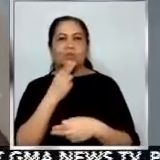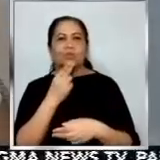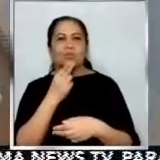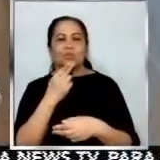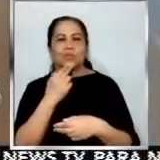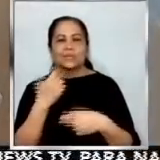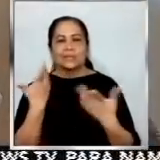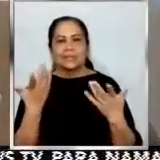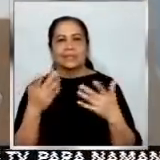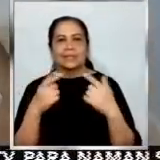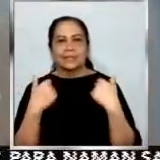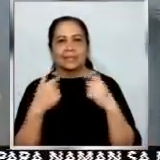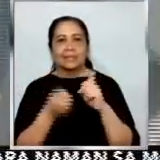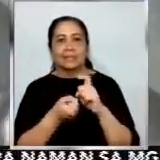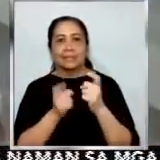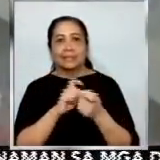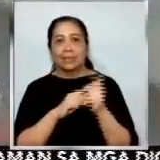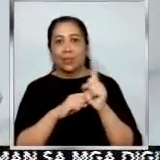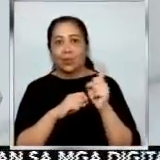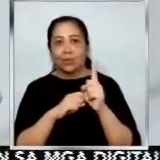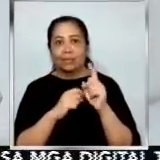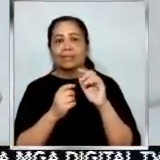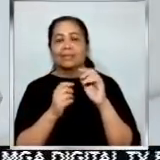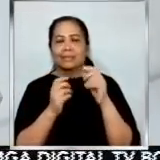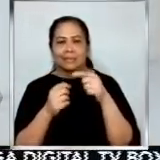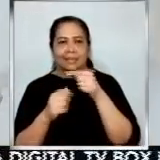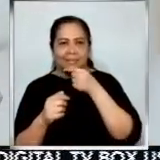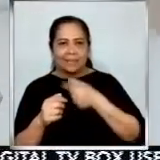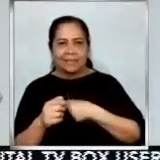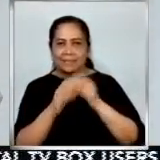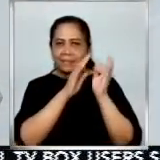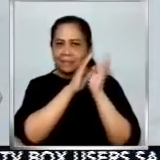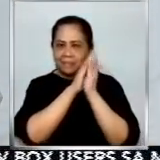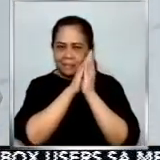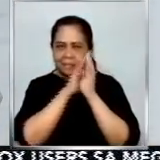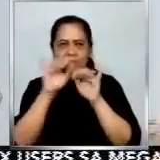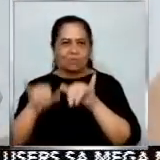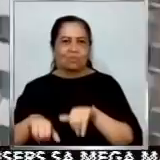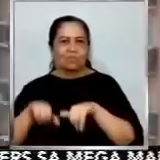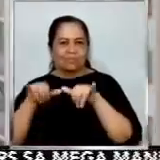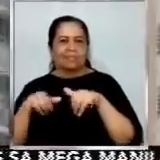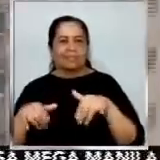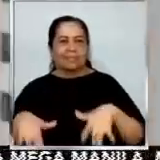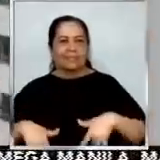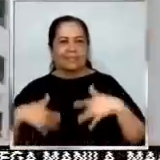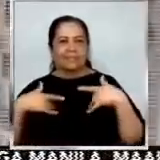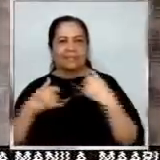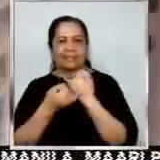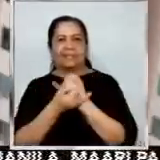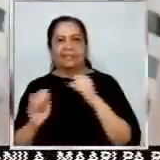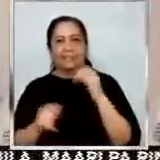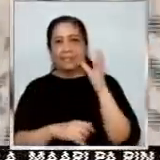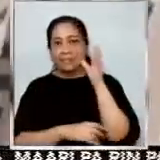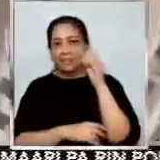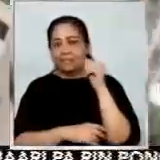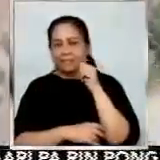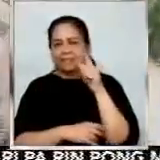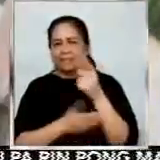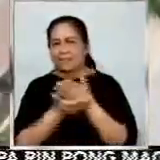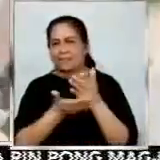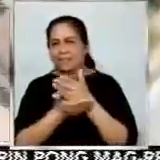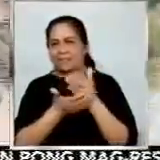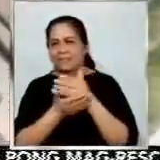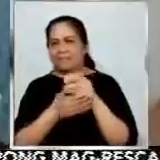may convertible na guest bed. Sa ilang taon na living independently ni Carla, may isinare siyang adulting tip